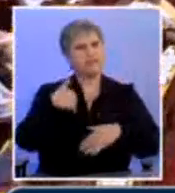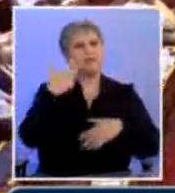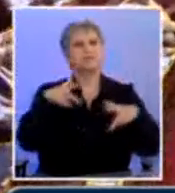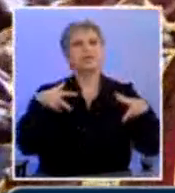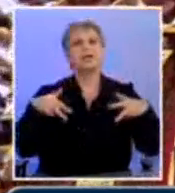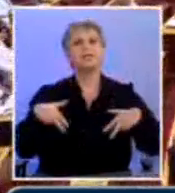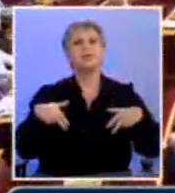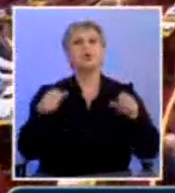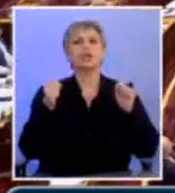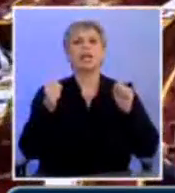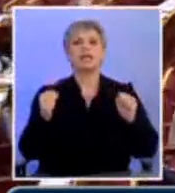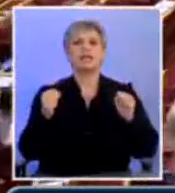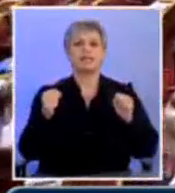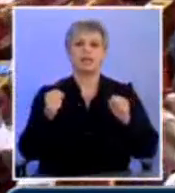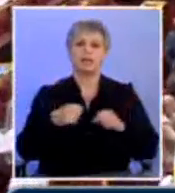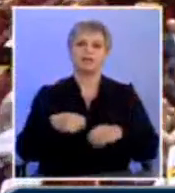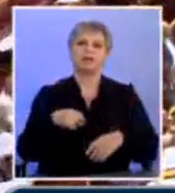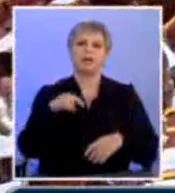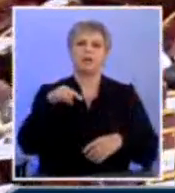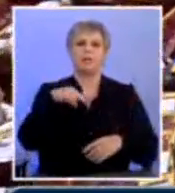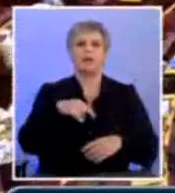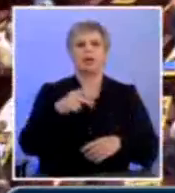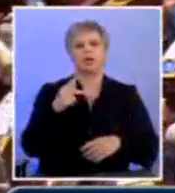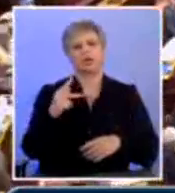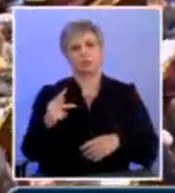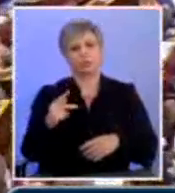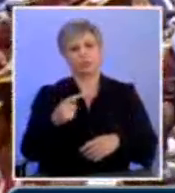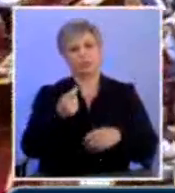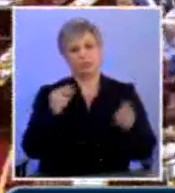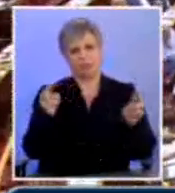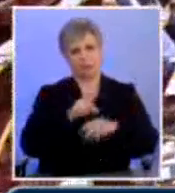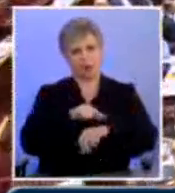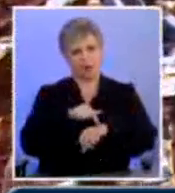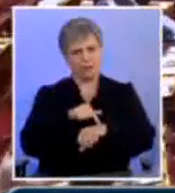Υγείας κύριος Παναγιώτης Κουρουμπής. Επολίγων.